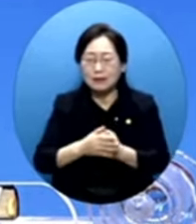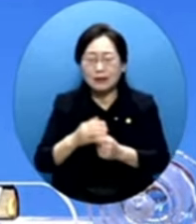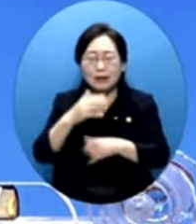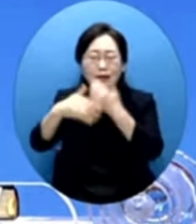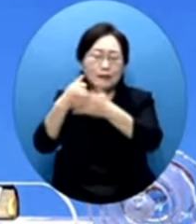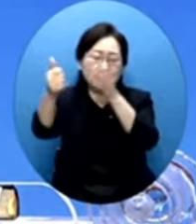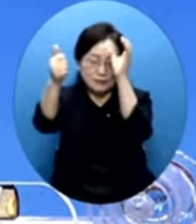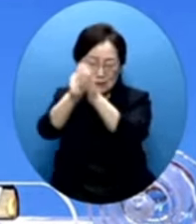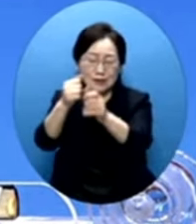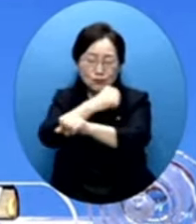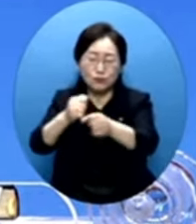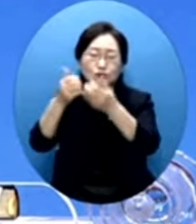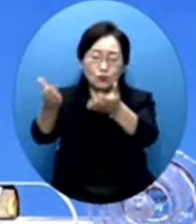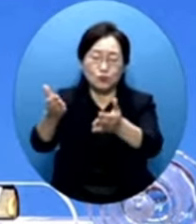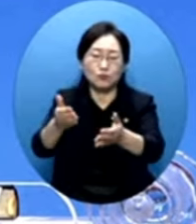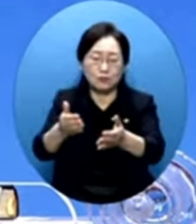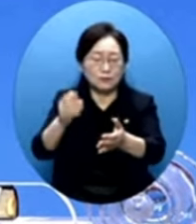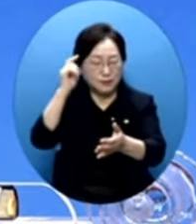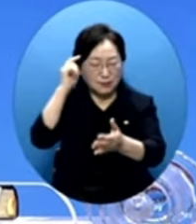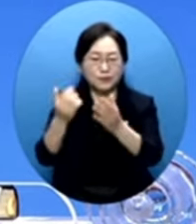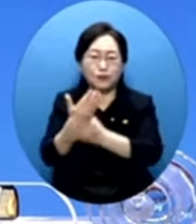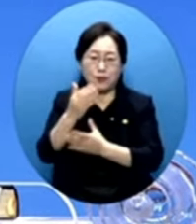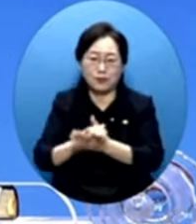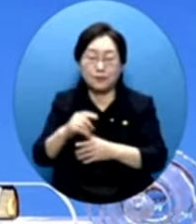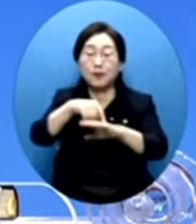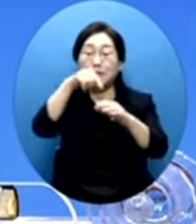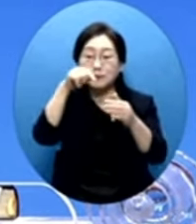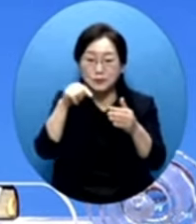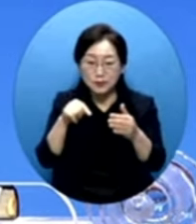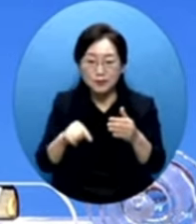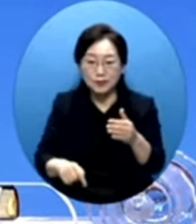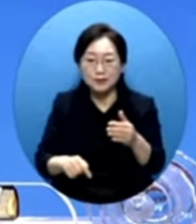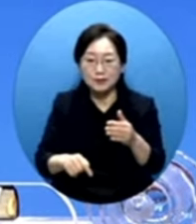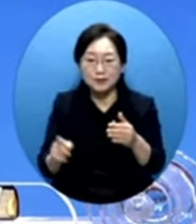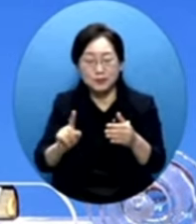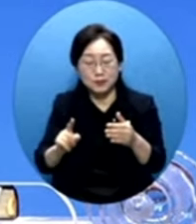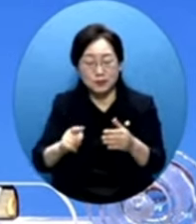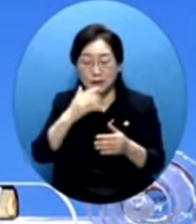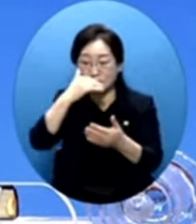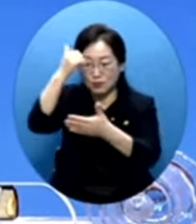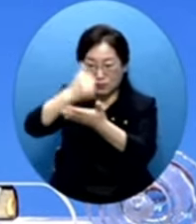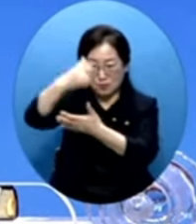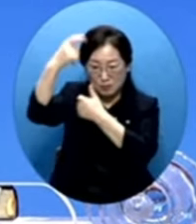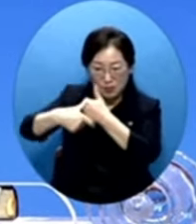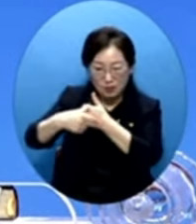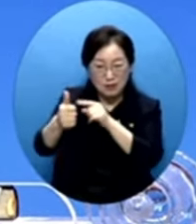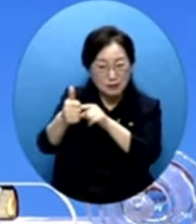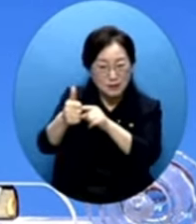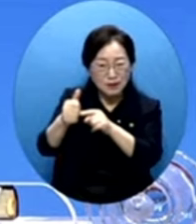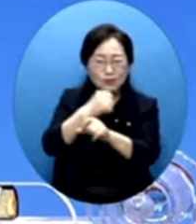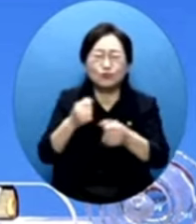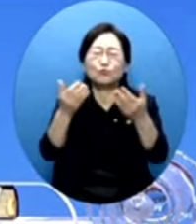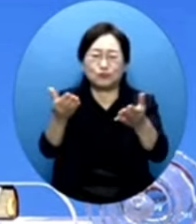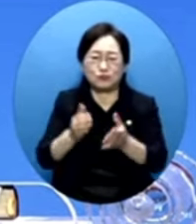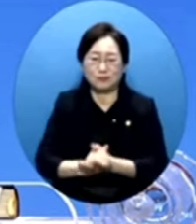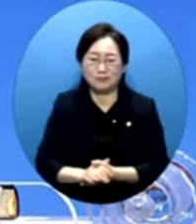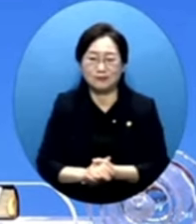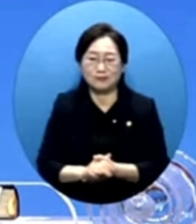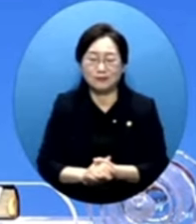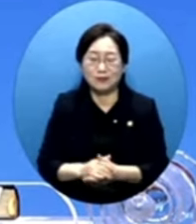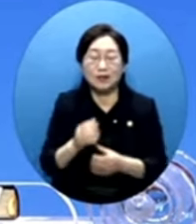용서하자 그래서 그의 마음속에 자기의 누명 씌운 사람을 용서하기 시작했습니다